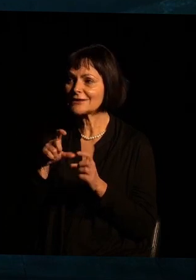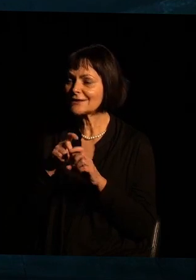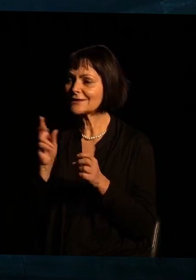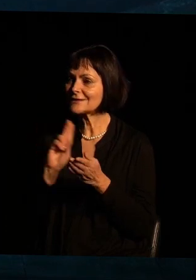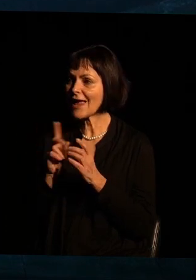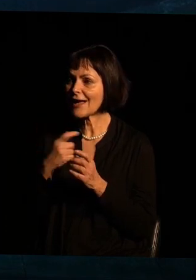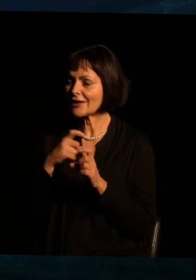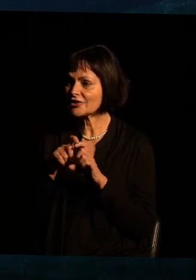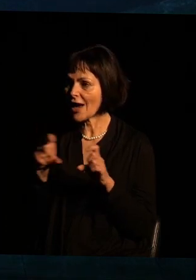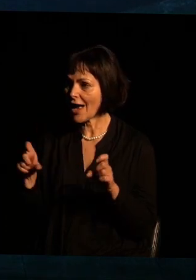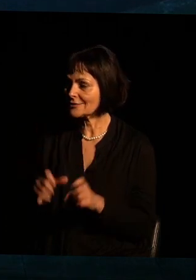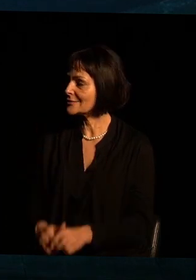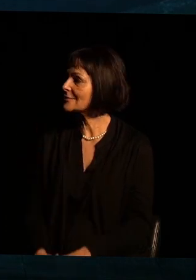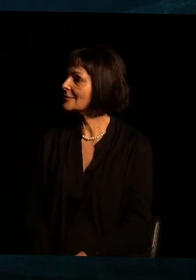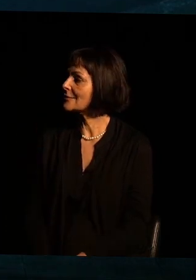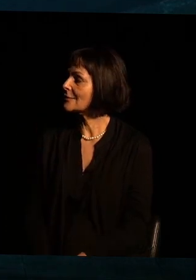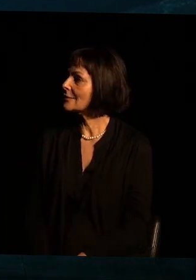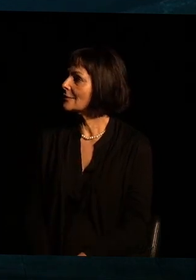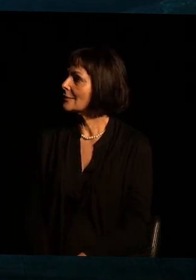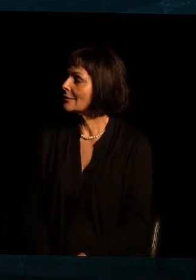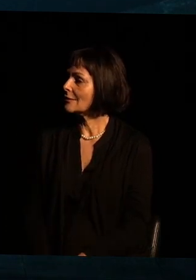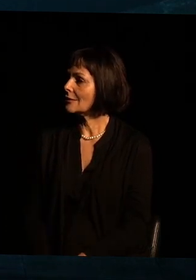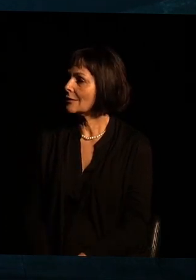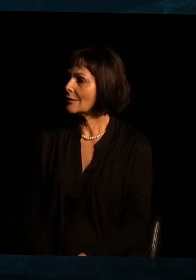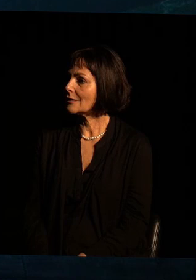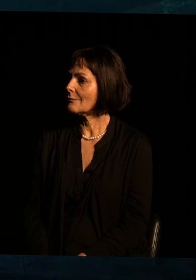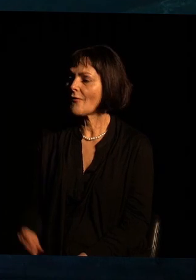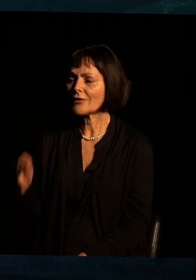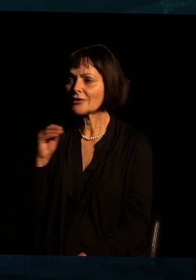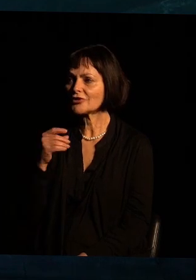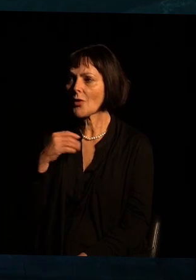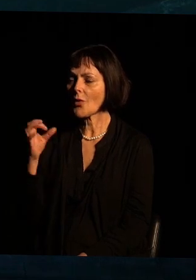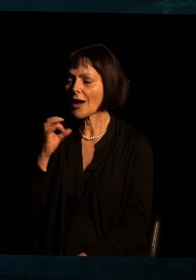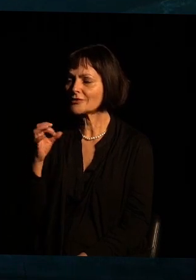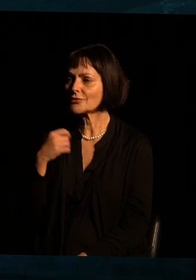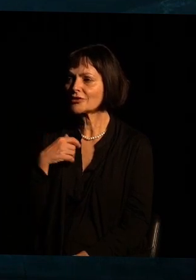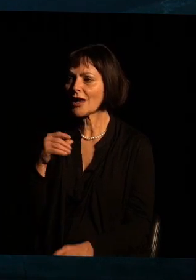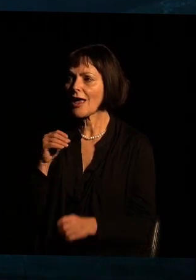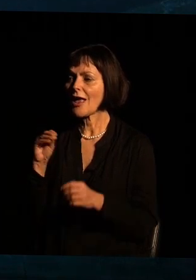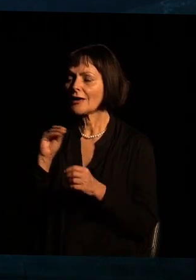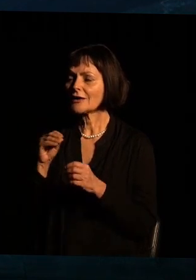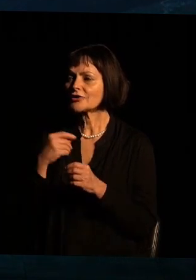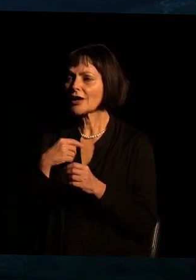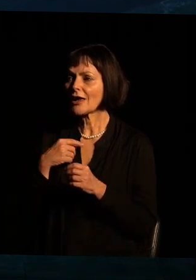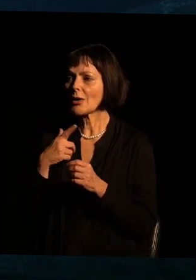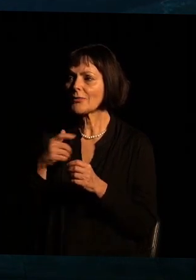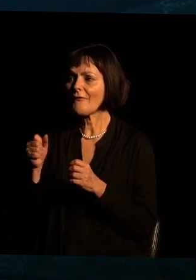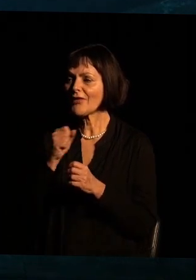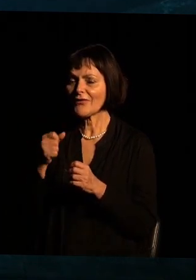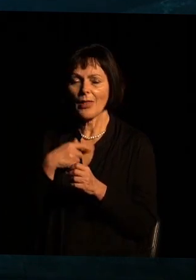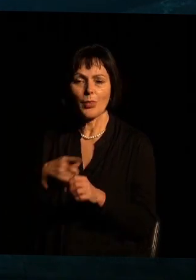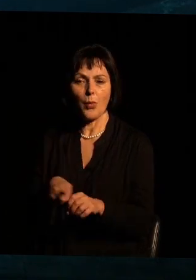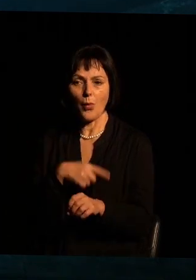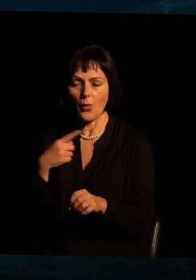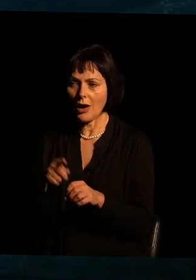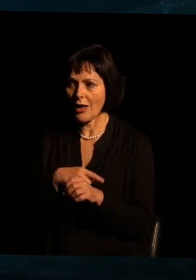zegar odlicza nieubłaganie ten czas, a tutaj okazuje się, że jednak nam się robi wywiad rzeka, czyli tak